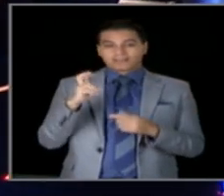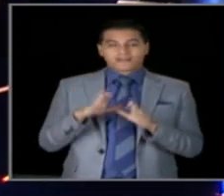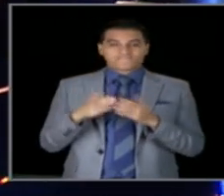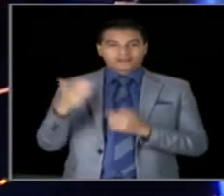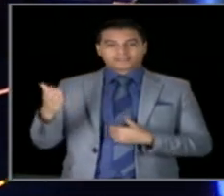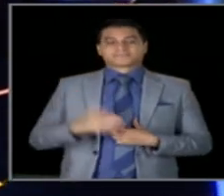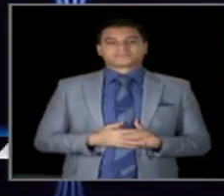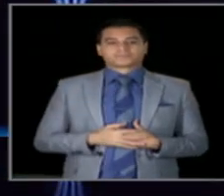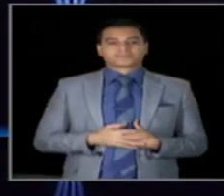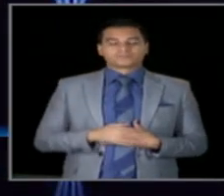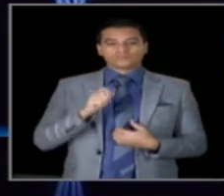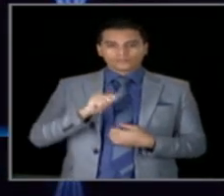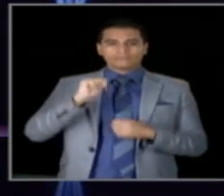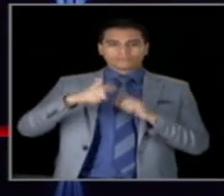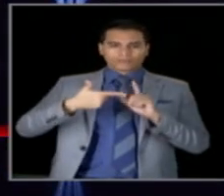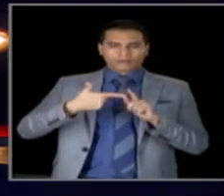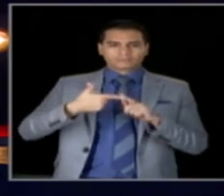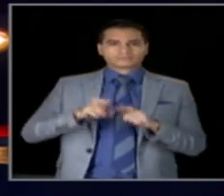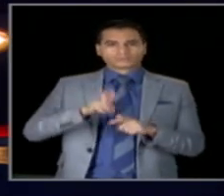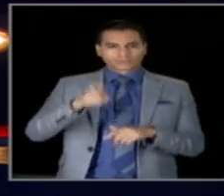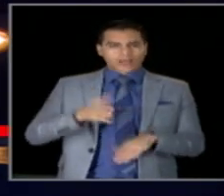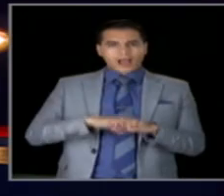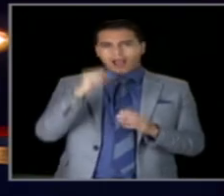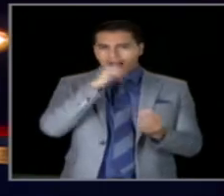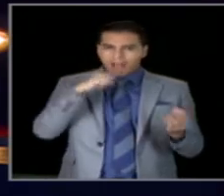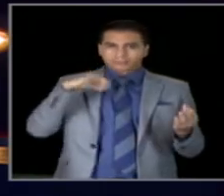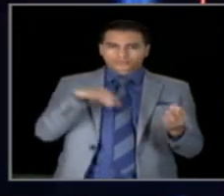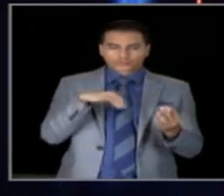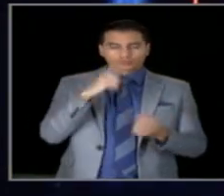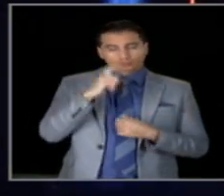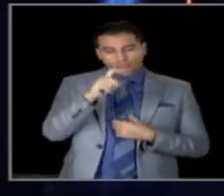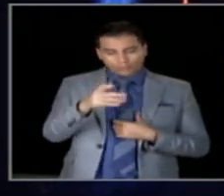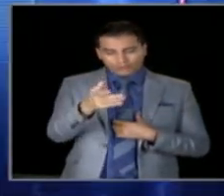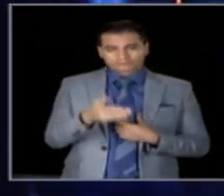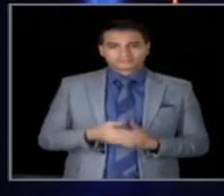70 الوعد. السؤال الثاني أغاني موسيقى. والسؤال هو